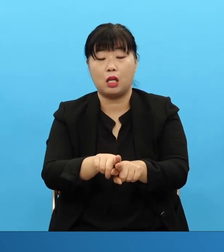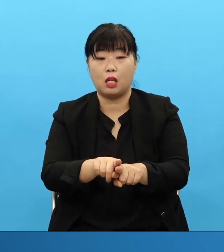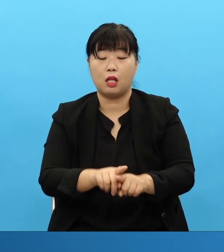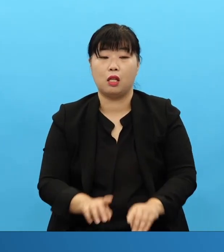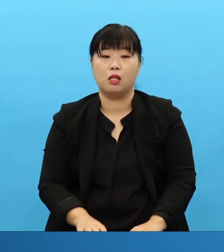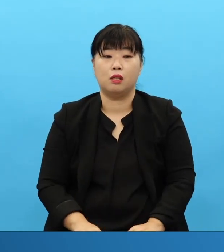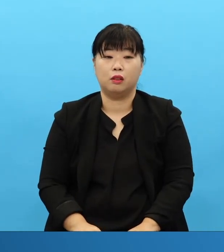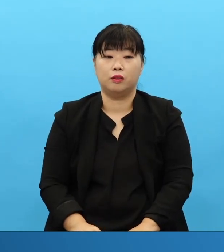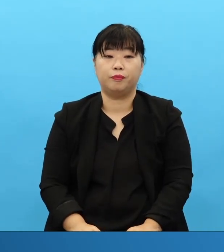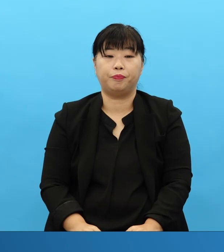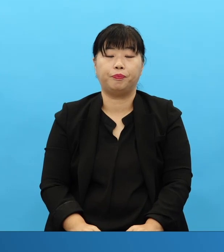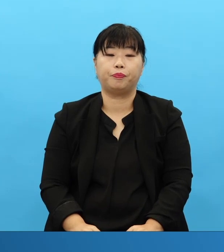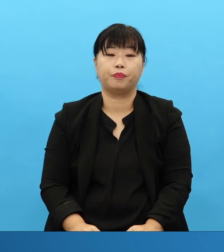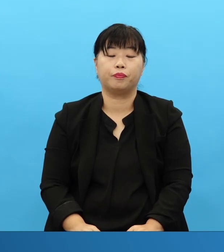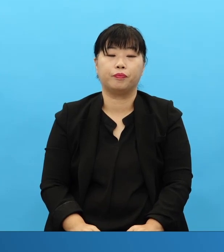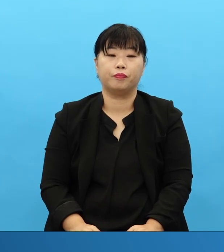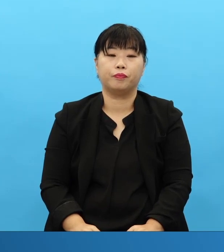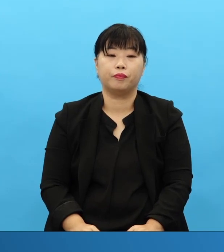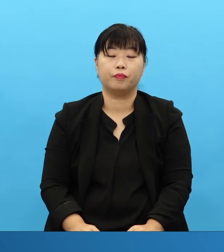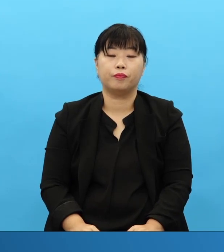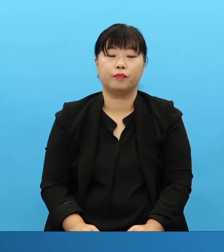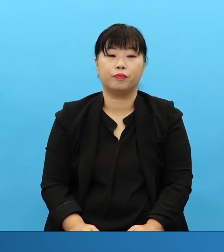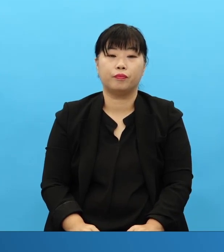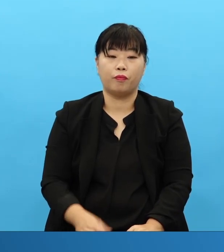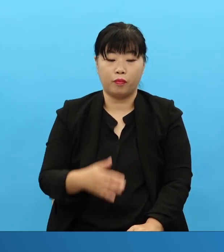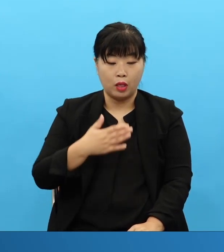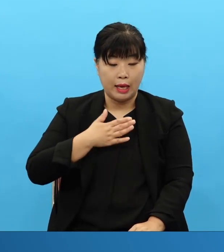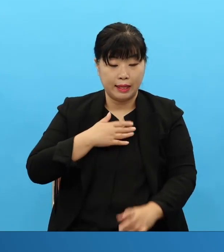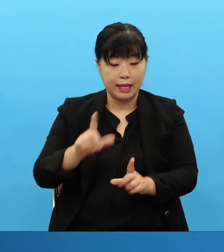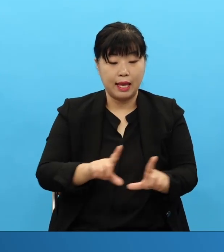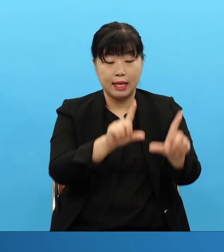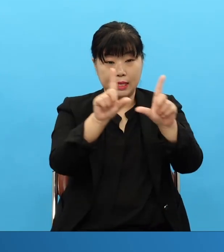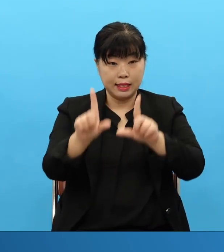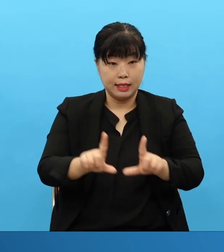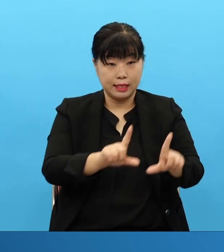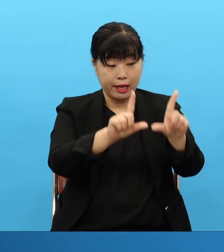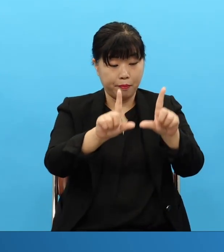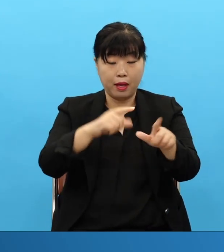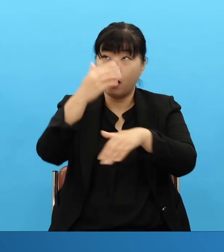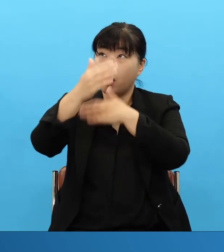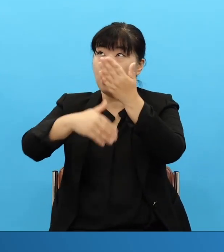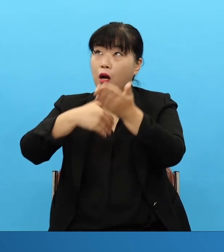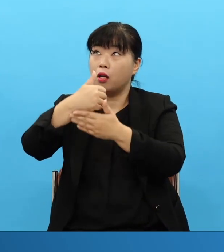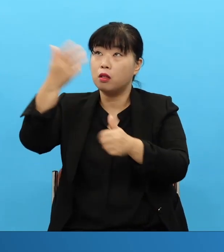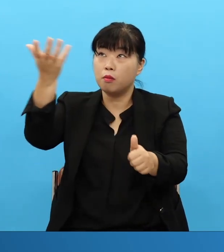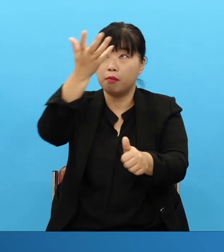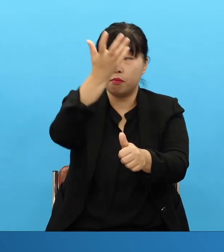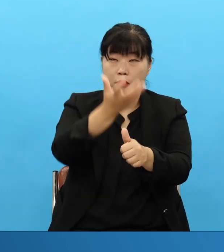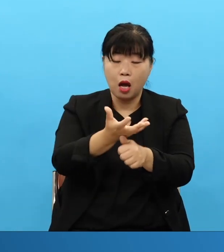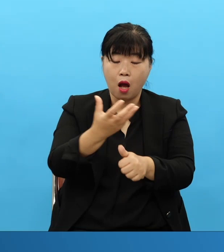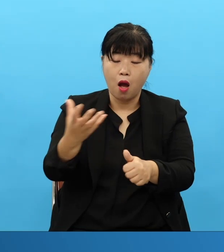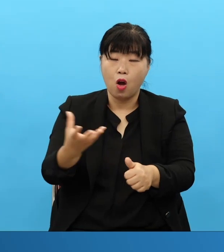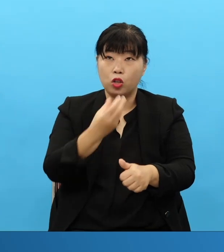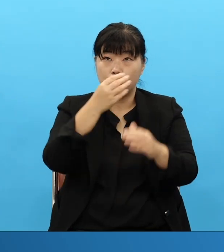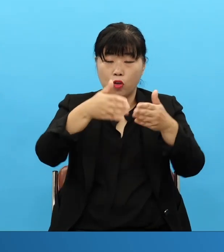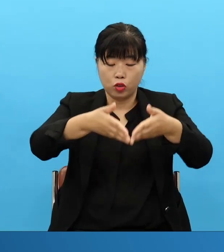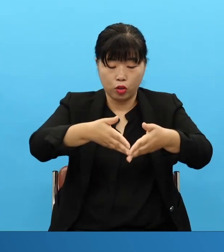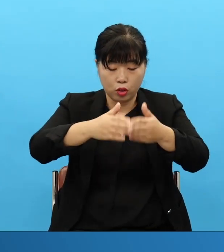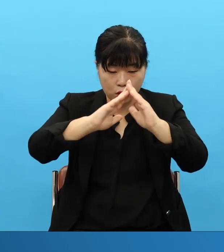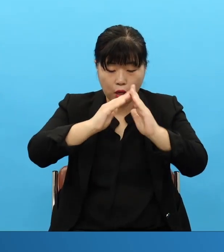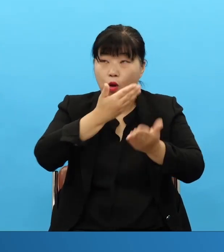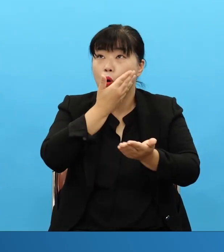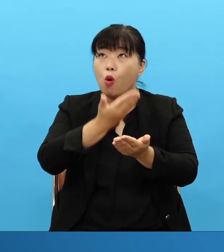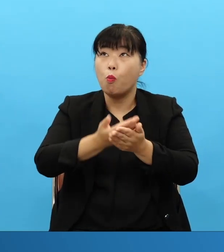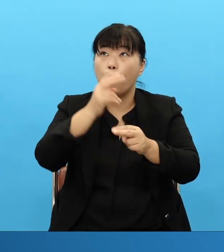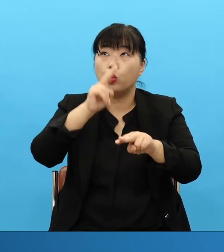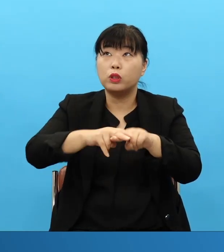about the living sacrifice from within your 드디어 lifestyle. 여러분의 삶 속에 하나님의 임재, 성전 역사, 보좌와 역사가 일어나는 거예요. That what we're saying is the